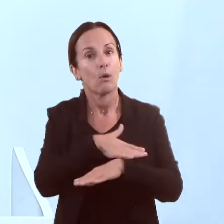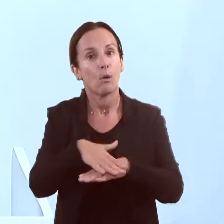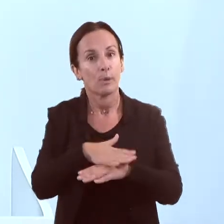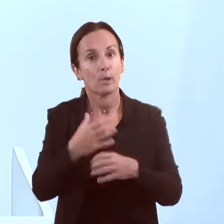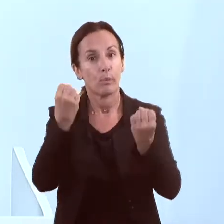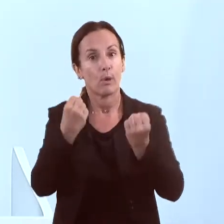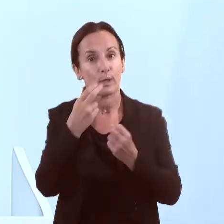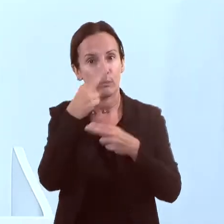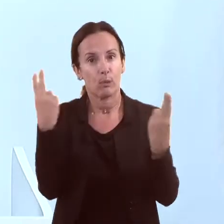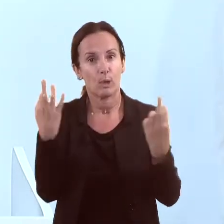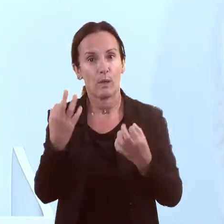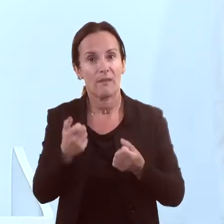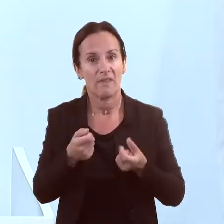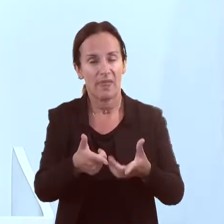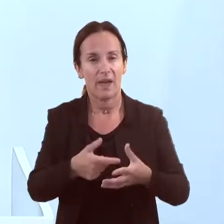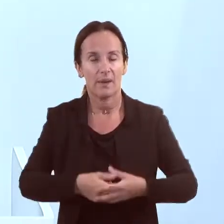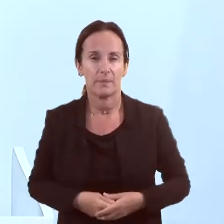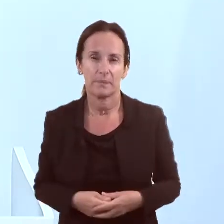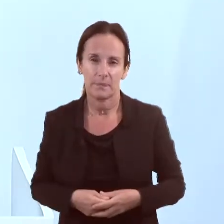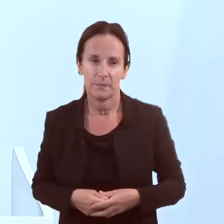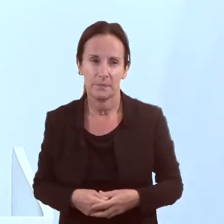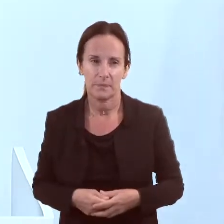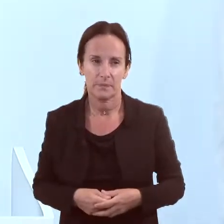perfils del col·lectiu de persones sense llar